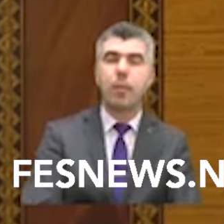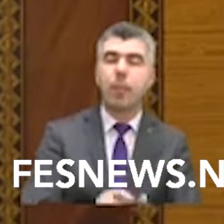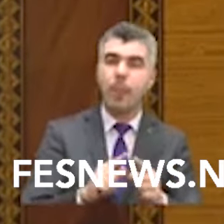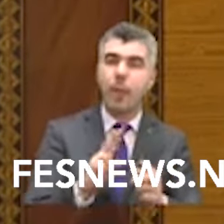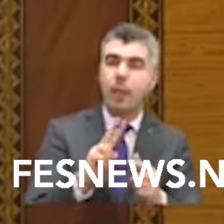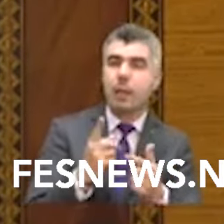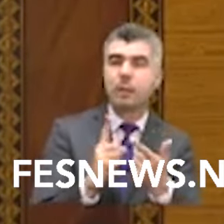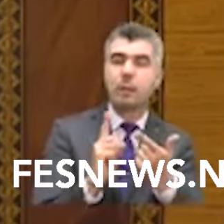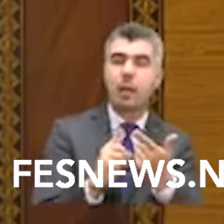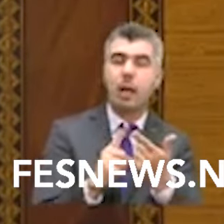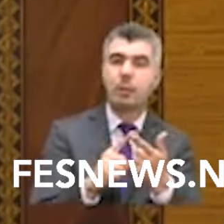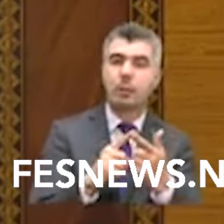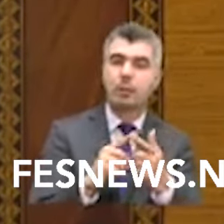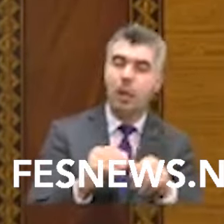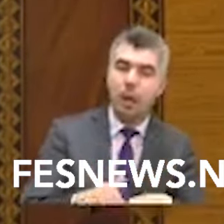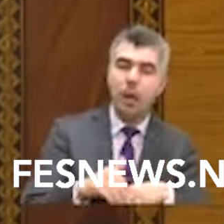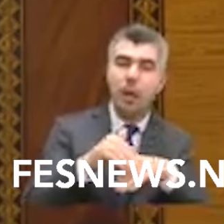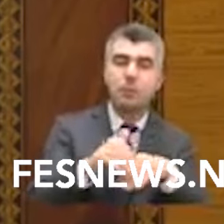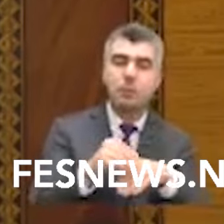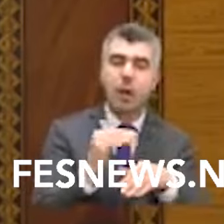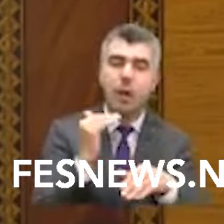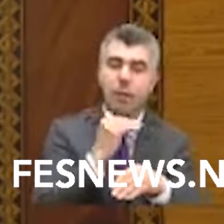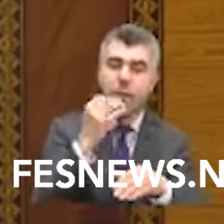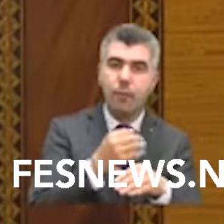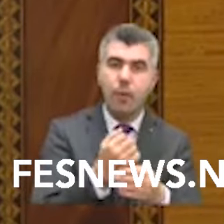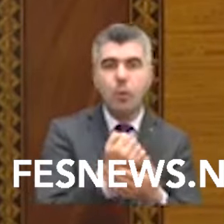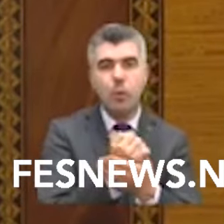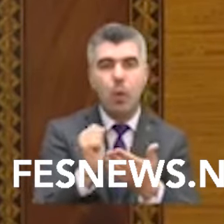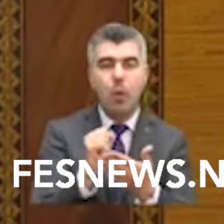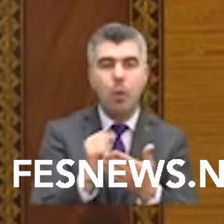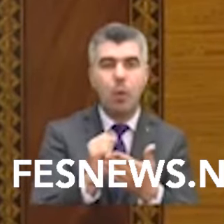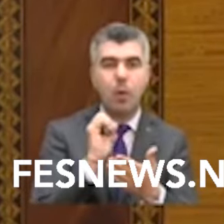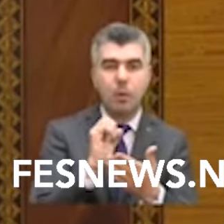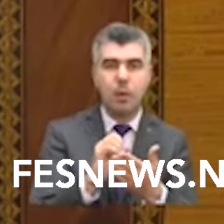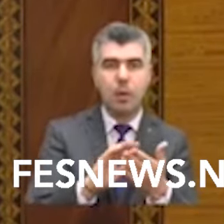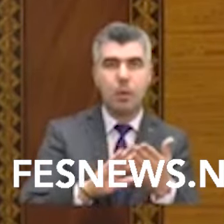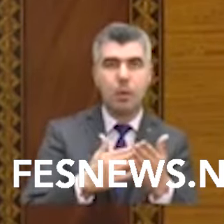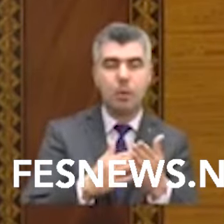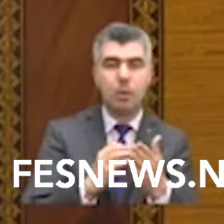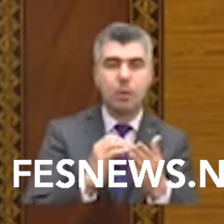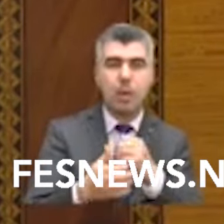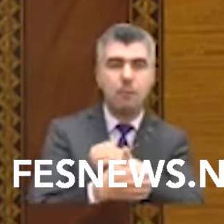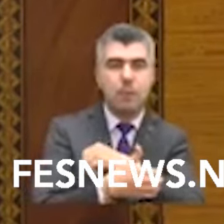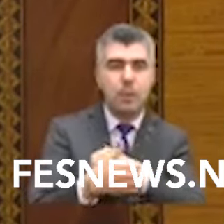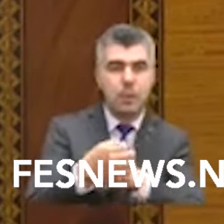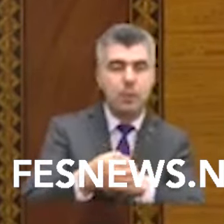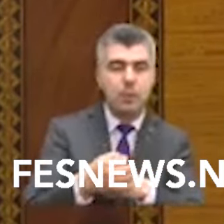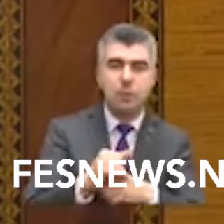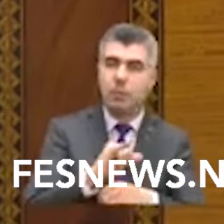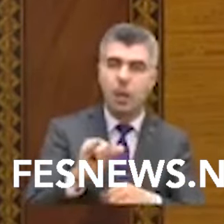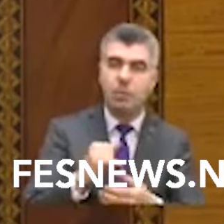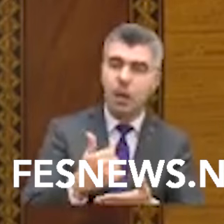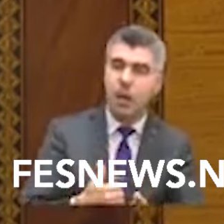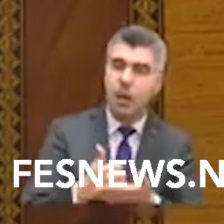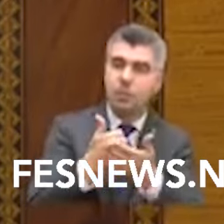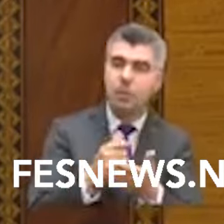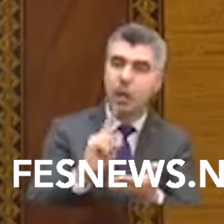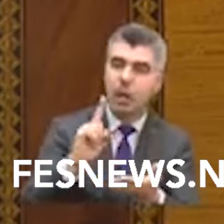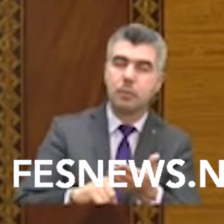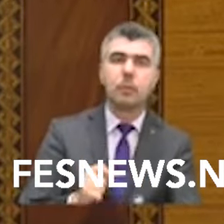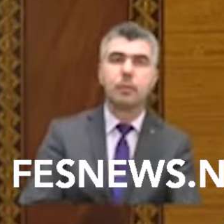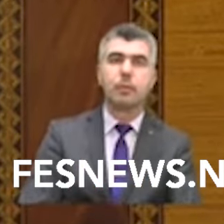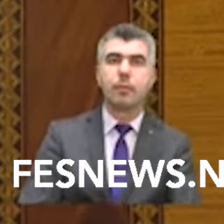المستوى آخر لتسريع القضاء على مظاهر العشاشة. مقاربتنا في هذه التصورات